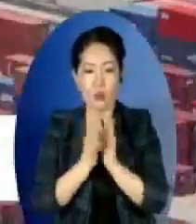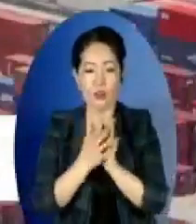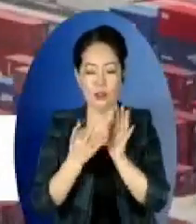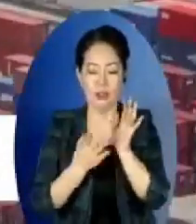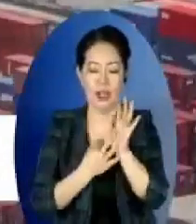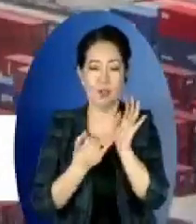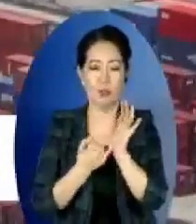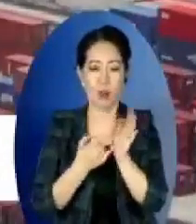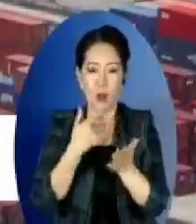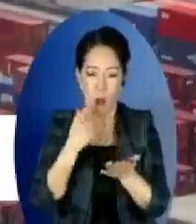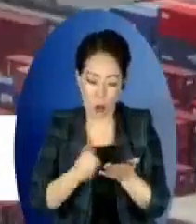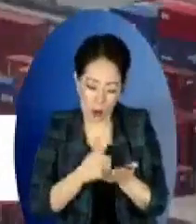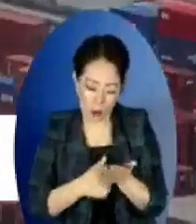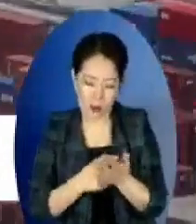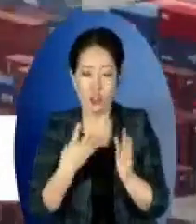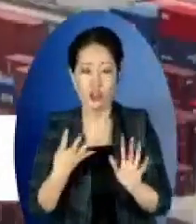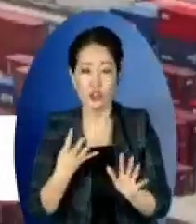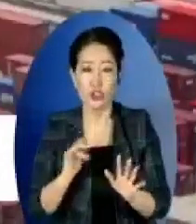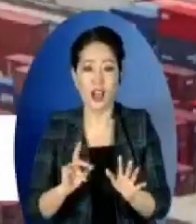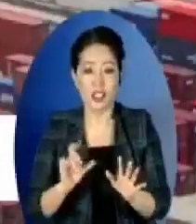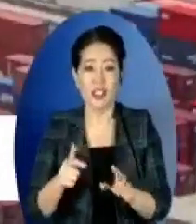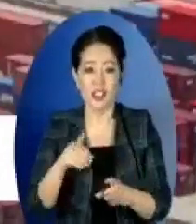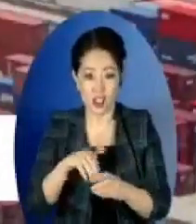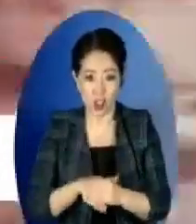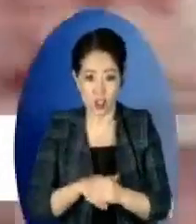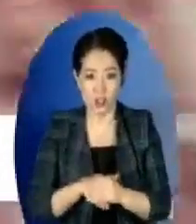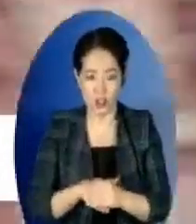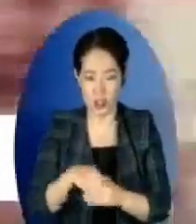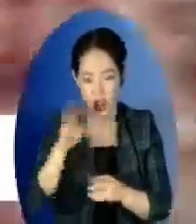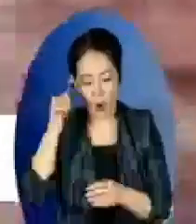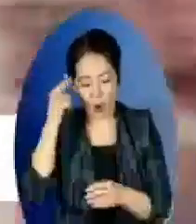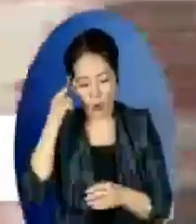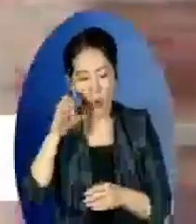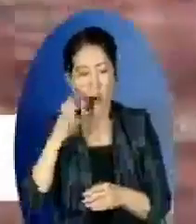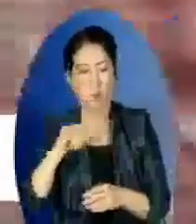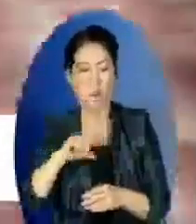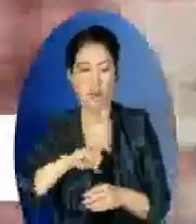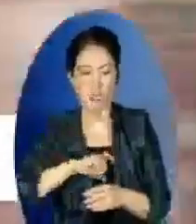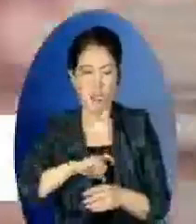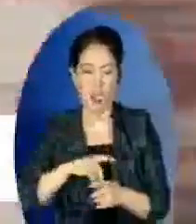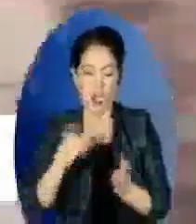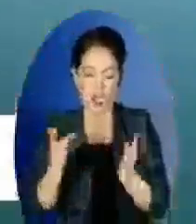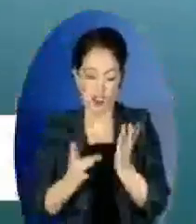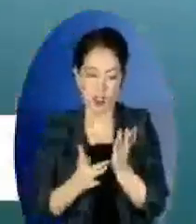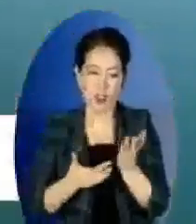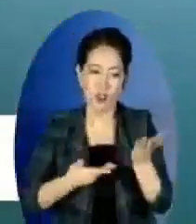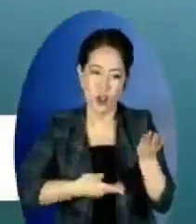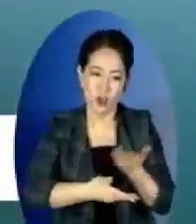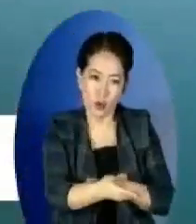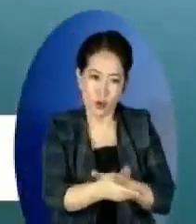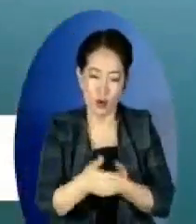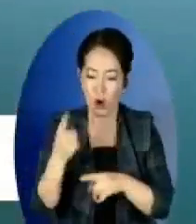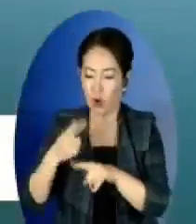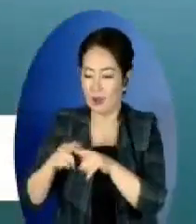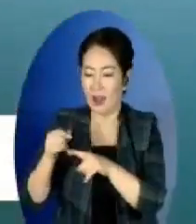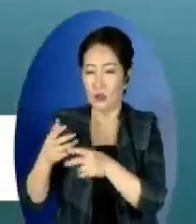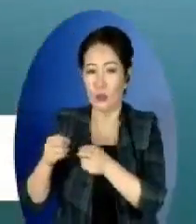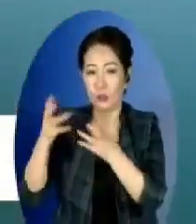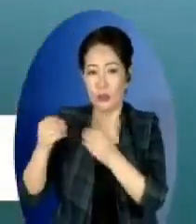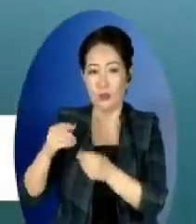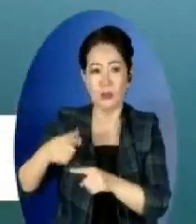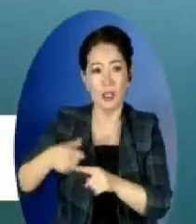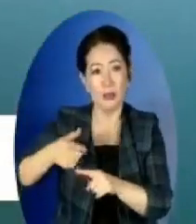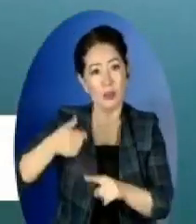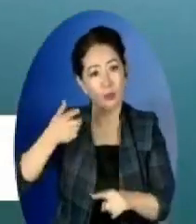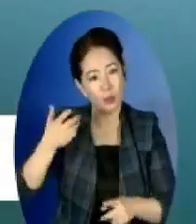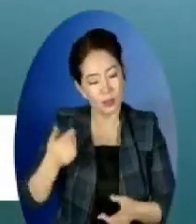хуудас бүхий 9 хэсгээс бүрдэж байна. Үүнд оюуны өмчийн эрх, технологиг шилжүүлэх, хөдөө аж ахуйн гаралтай бүтээгдэхүүний хэмжээг